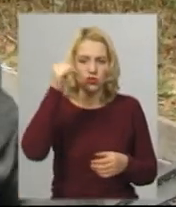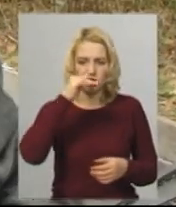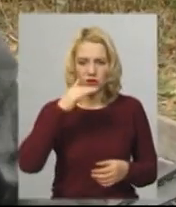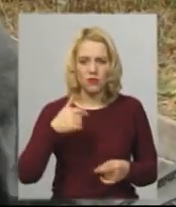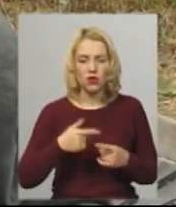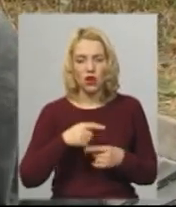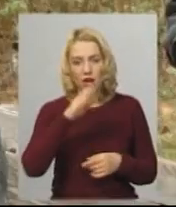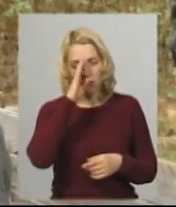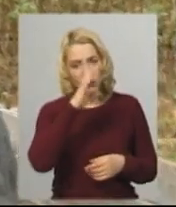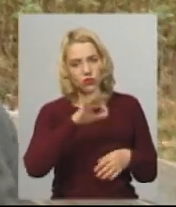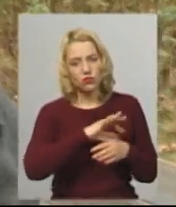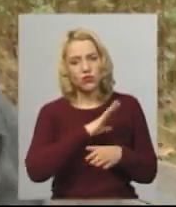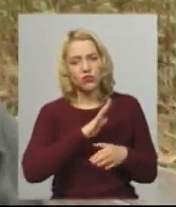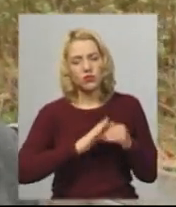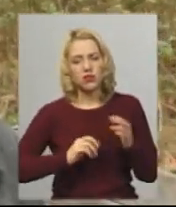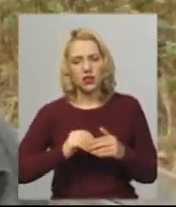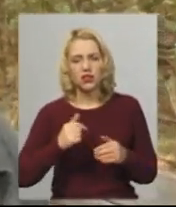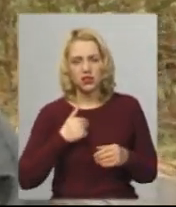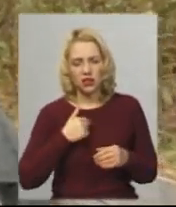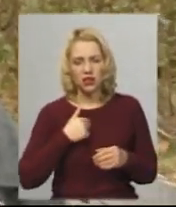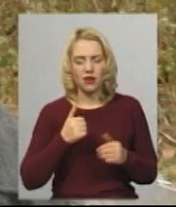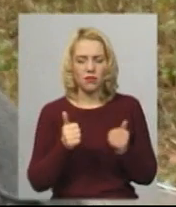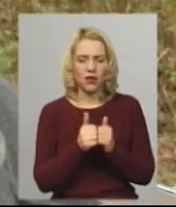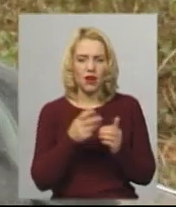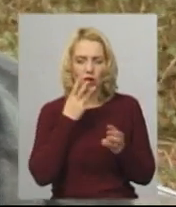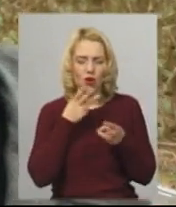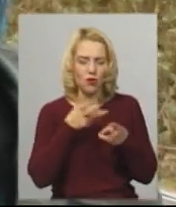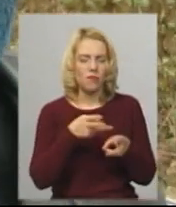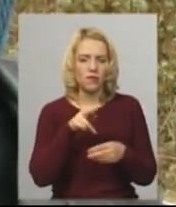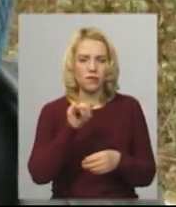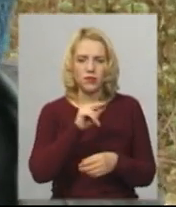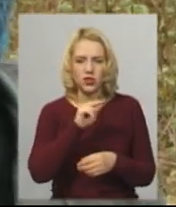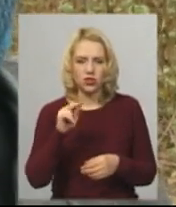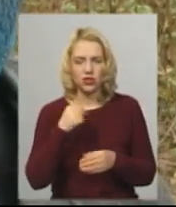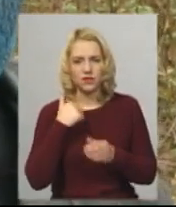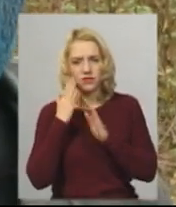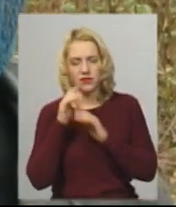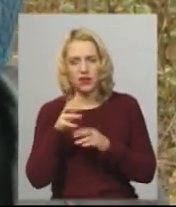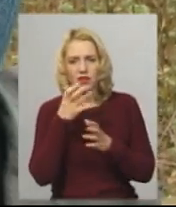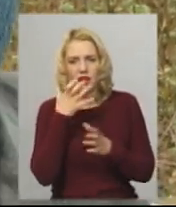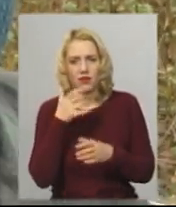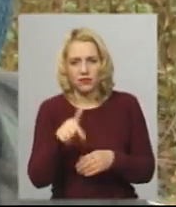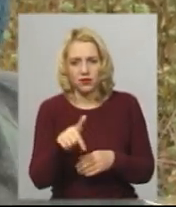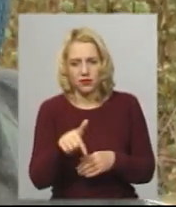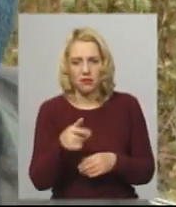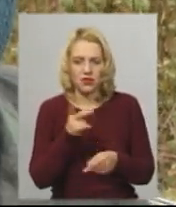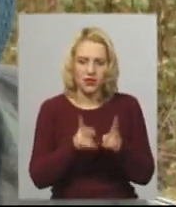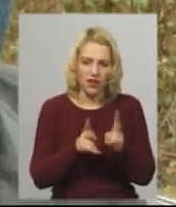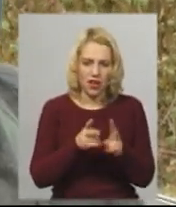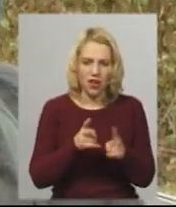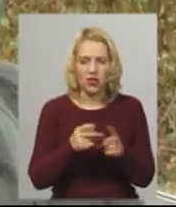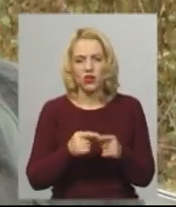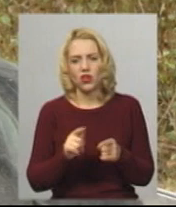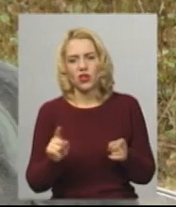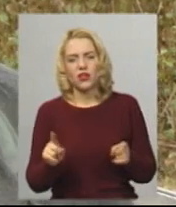мене був спеціаліст. Я гріюсь коло грубки, а на плиті, в печі, в мене є така піч. Я собі звару чи схочу в